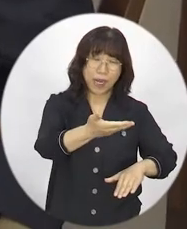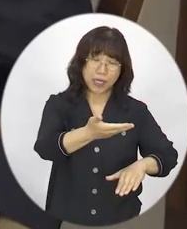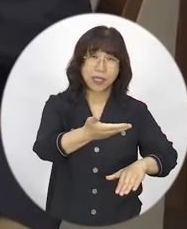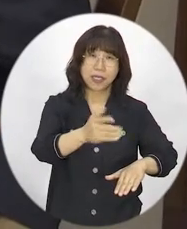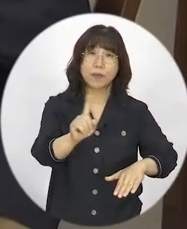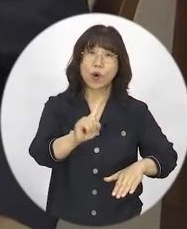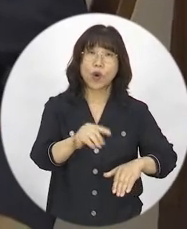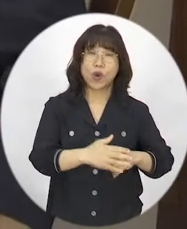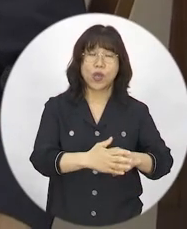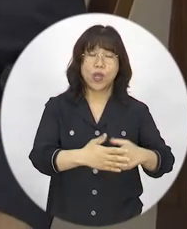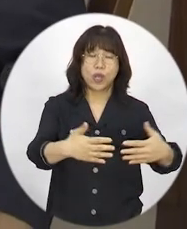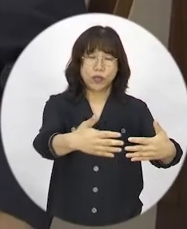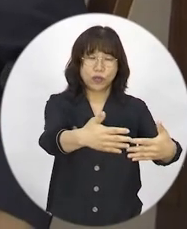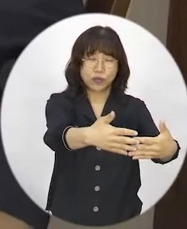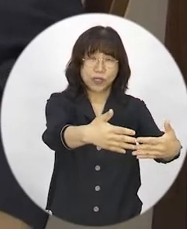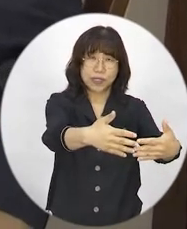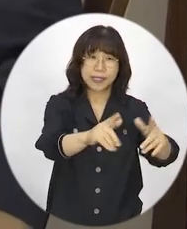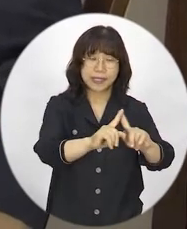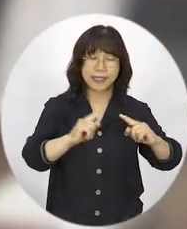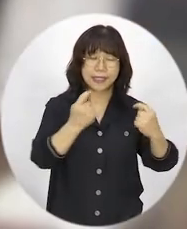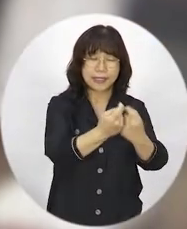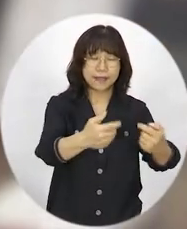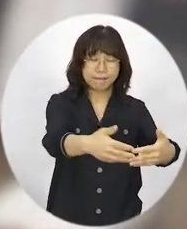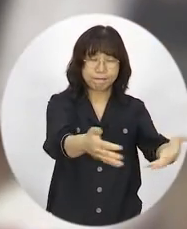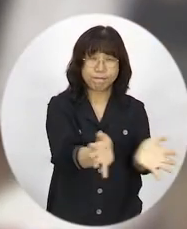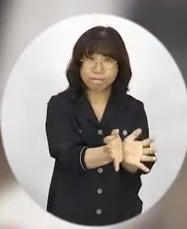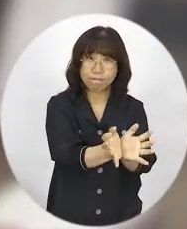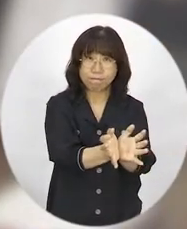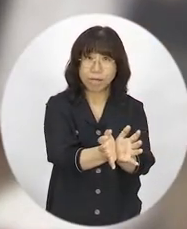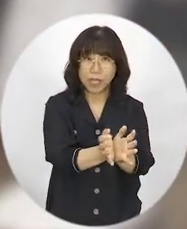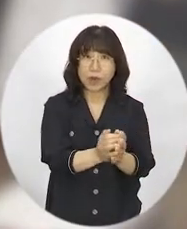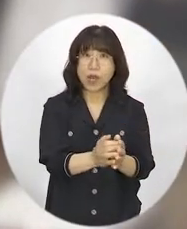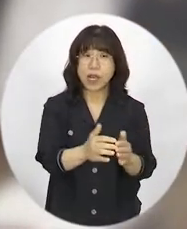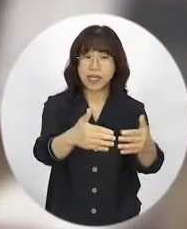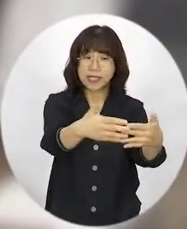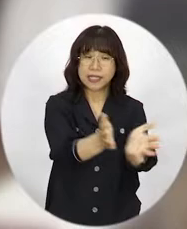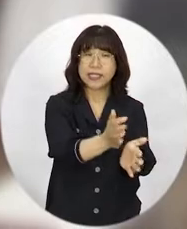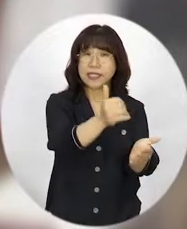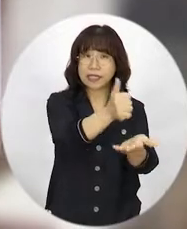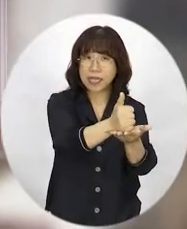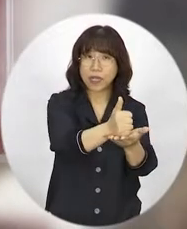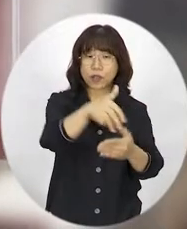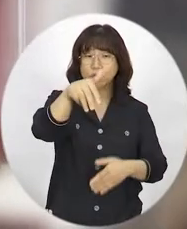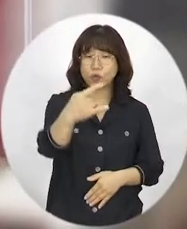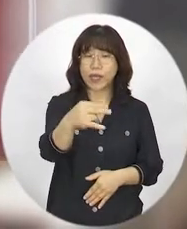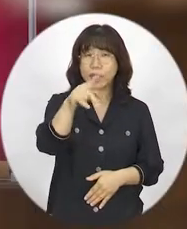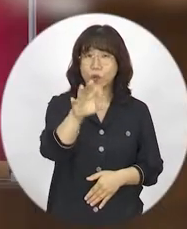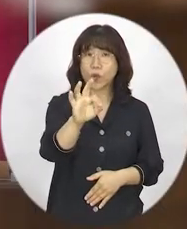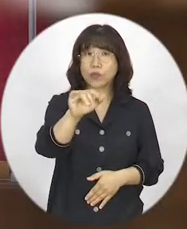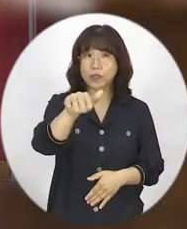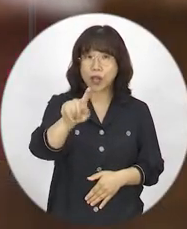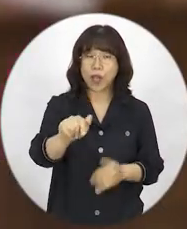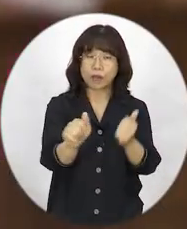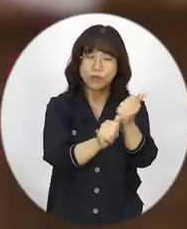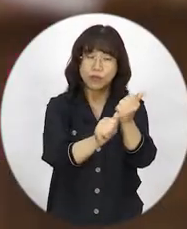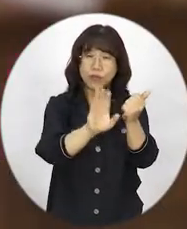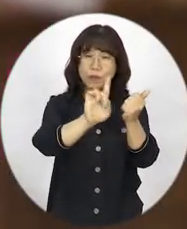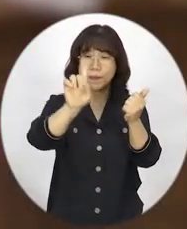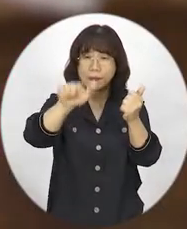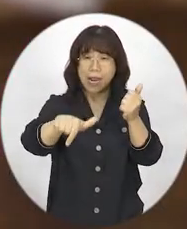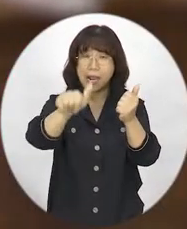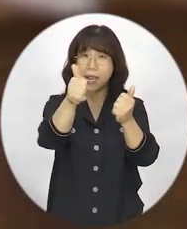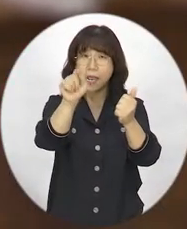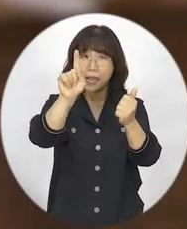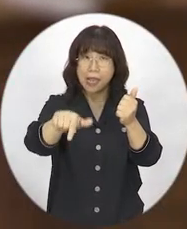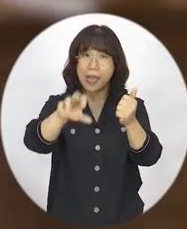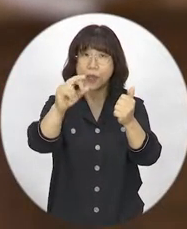전반기 원구성을 마쳤습니다. 그 결과 의장에는 3선의 최동철 의원이, 부의장에는 재선의 박학용